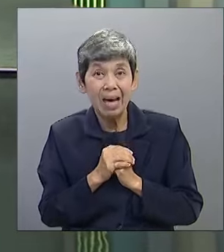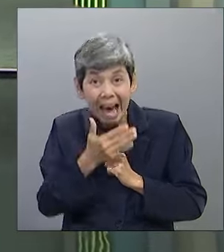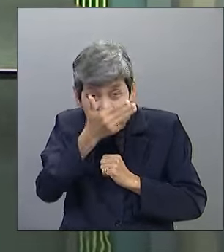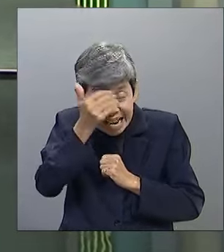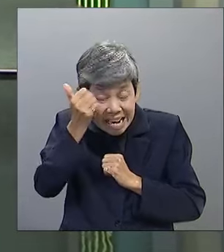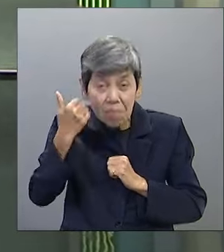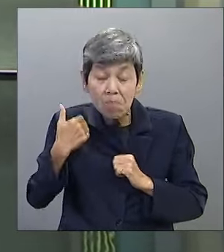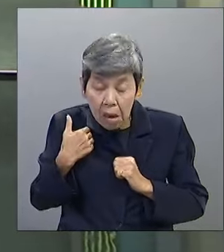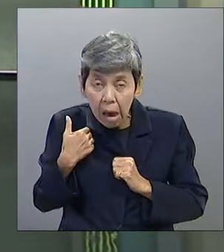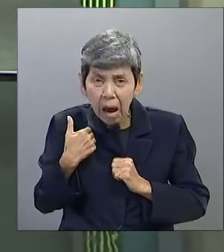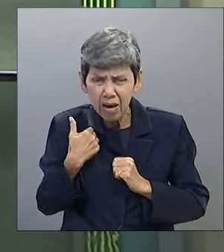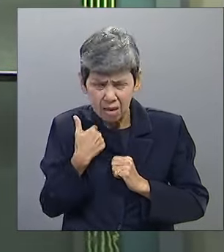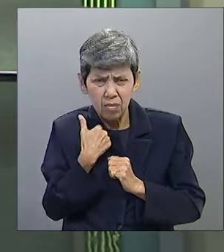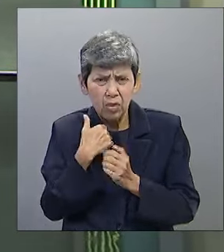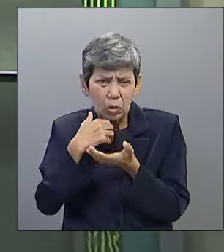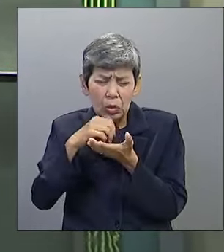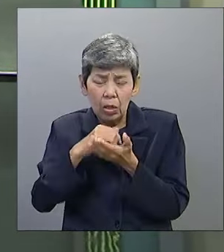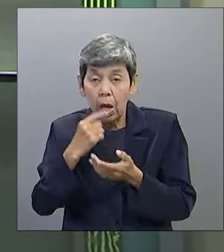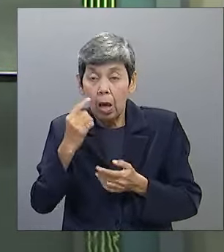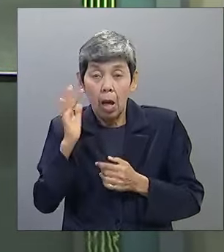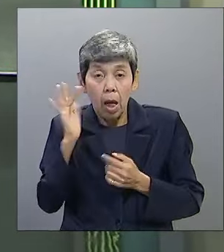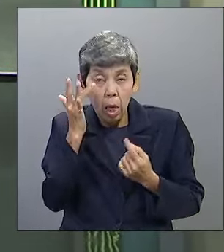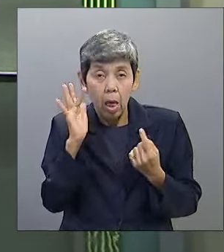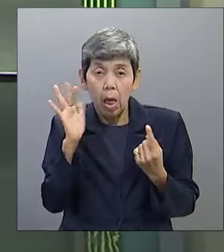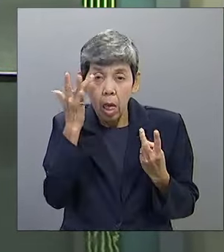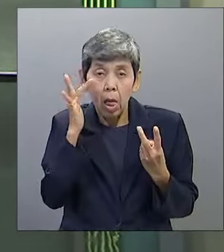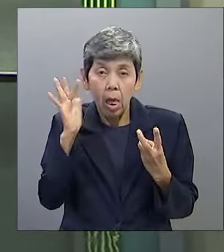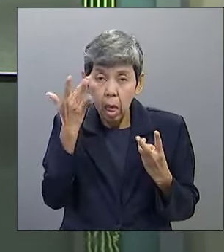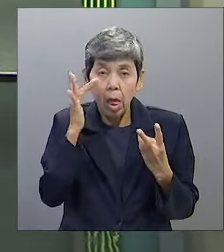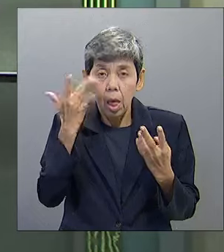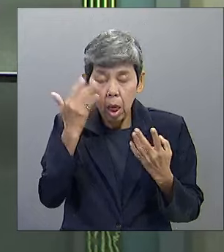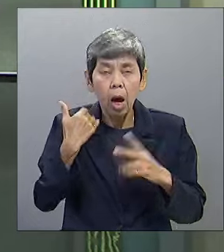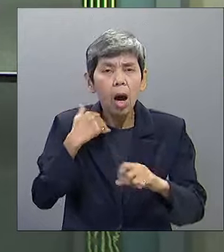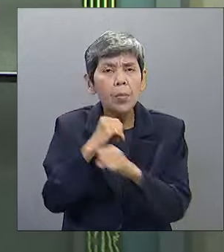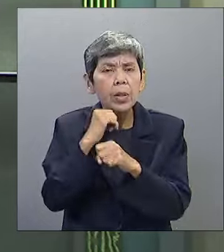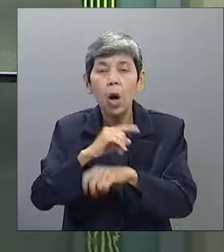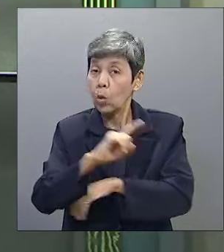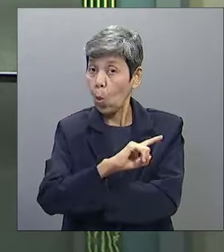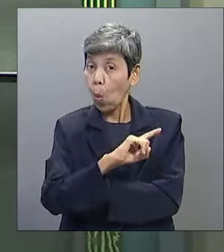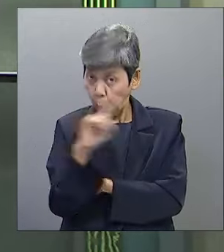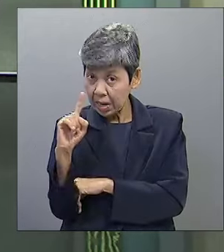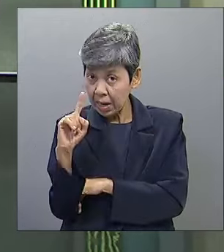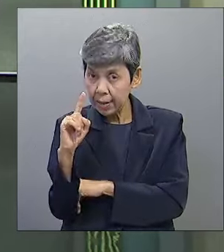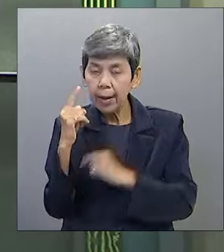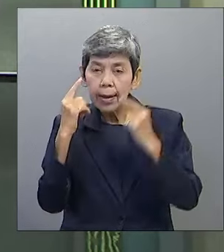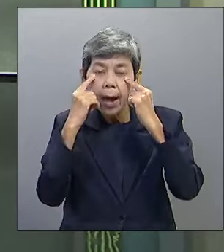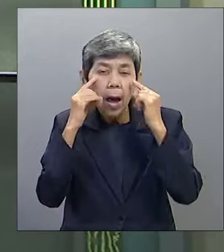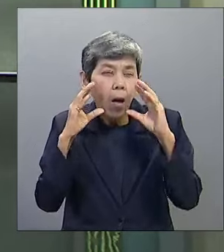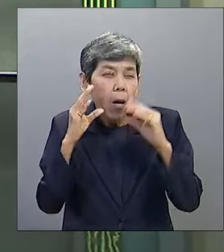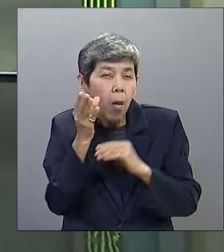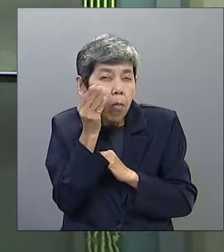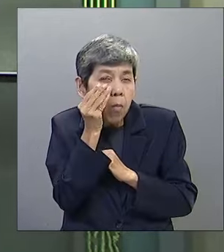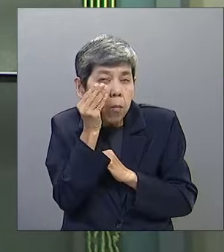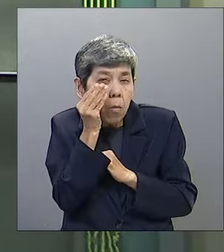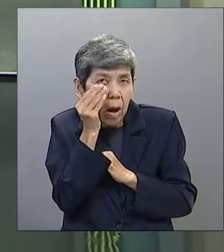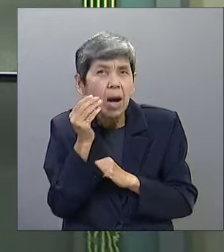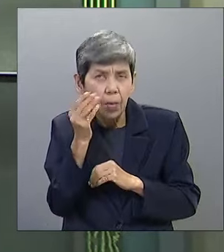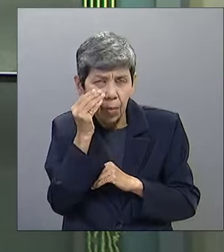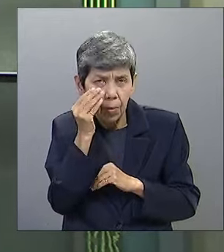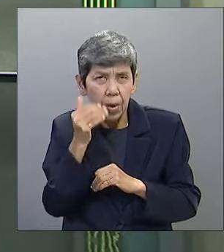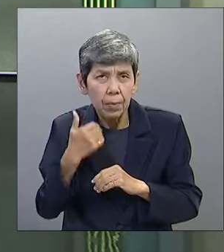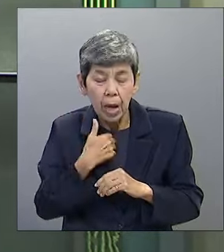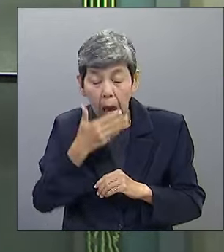ข้อมูลให้คุณผู้ชมหน่อยเพราะว่าโอเคหรือว่าถ้าเกิดมันเป็นแบบอันนี้ผมคิดเอาเองนะถ้าเป็นแบบรายวันมันจะนิ่มๆไหมหรือว่ามันจะบางจน